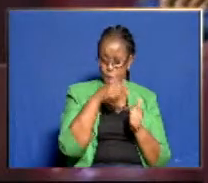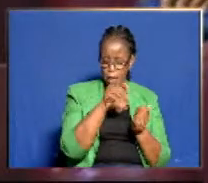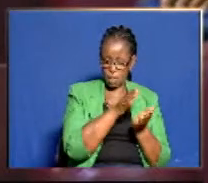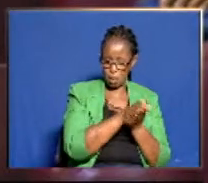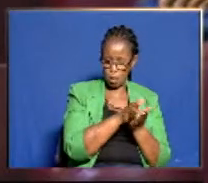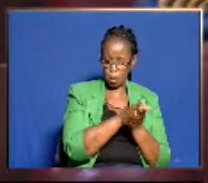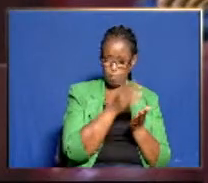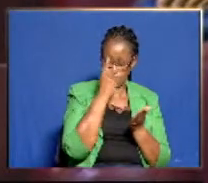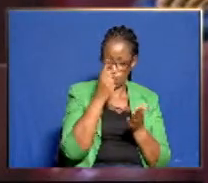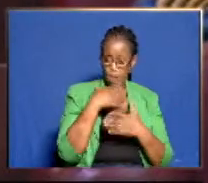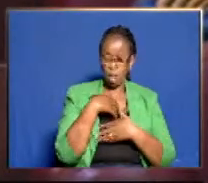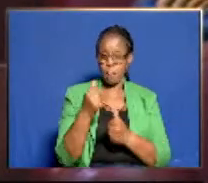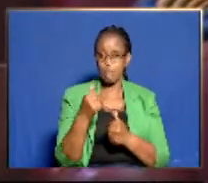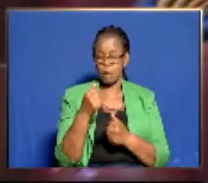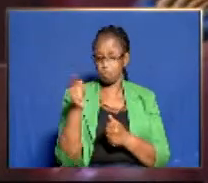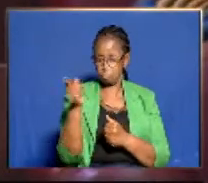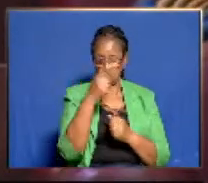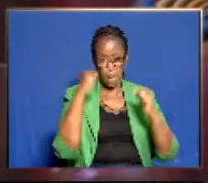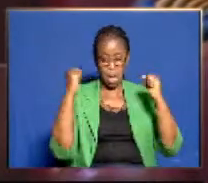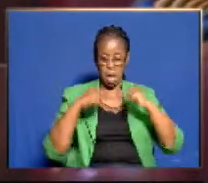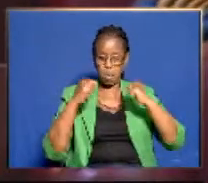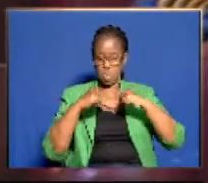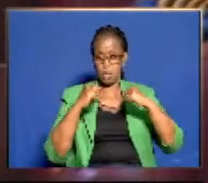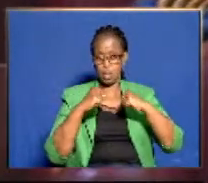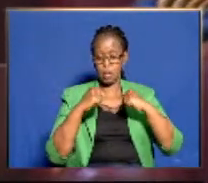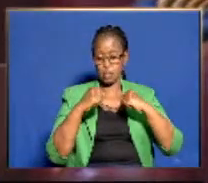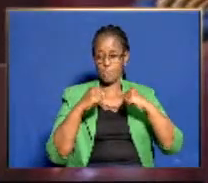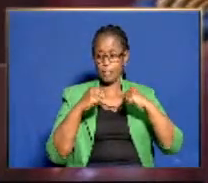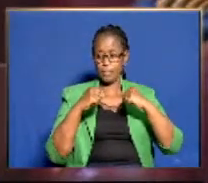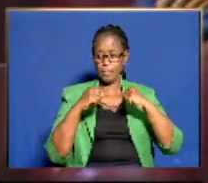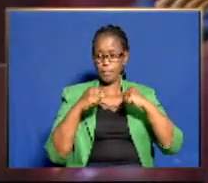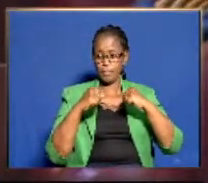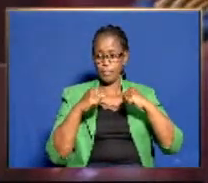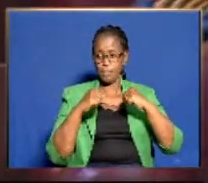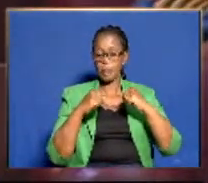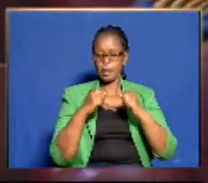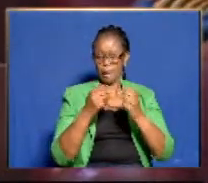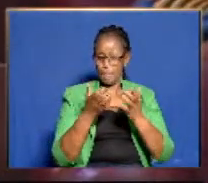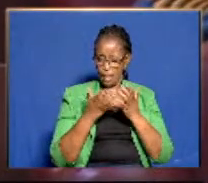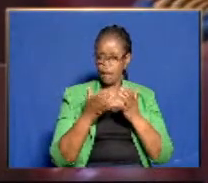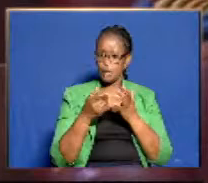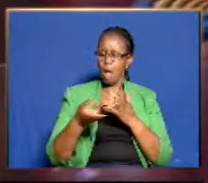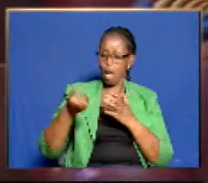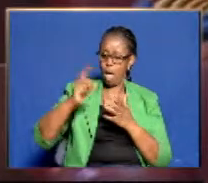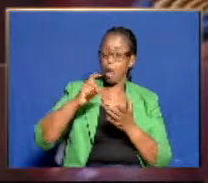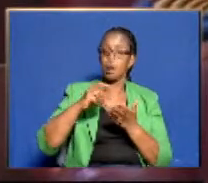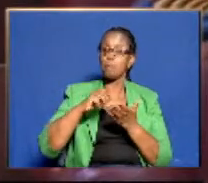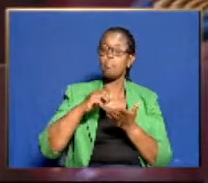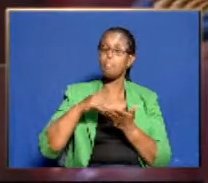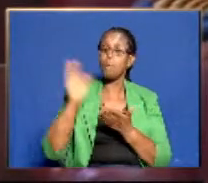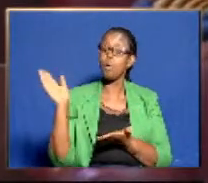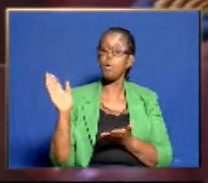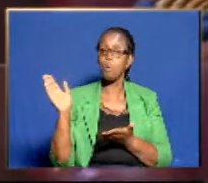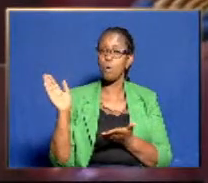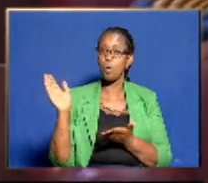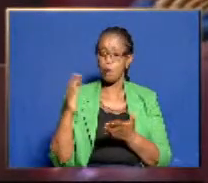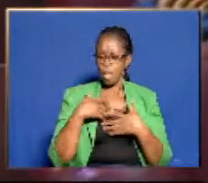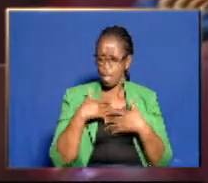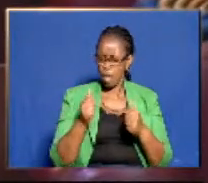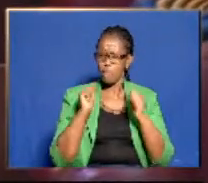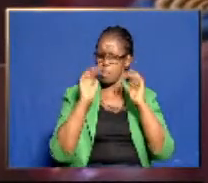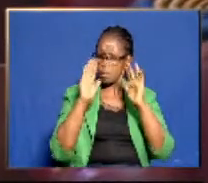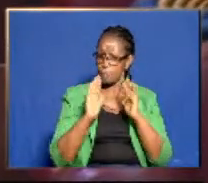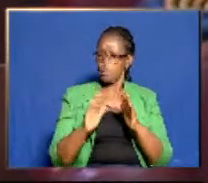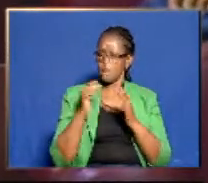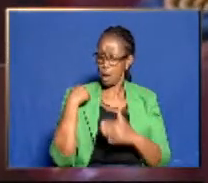wenzangu watakubaliana na mimi, hata zinafaa kupangwa zaidi. Kwa sababu afya ndio kila kitu. Lao